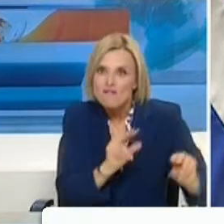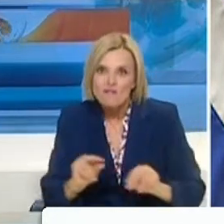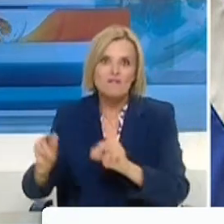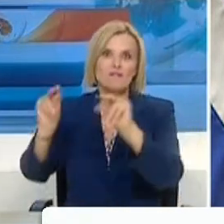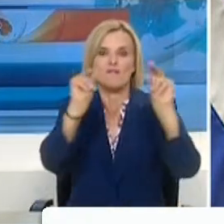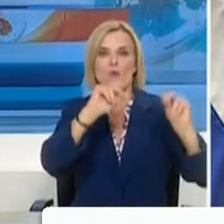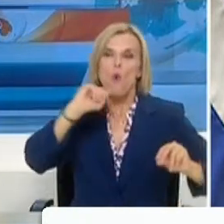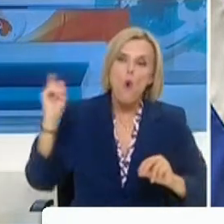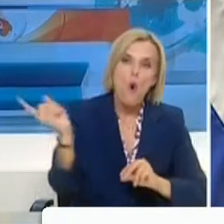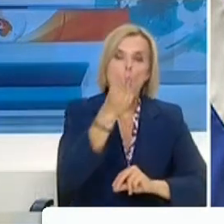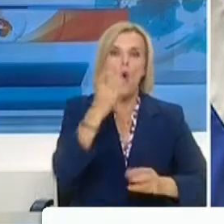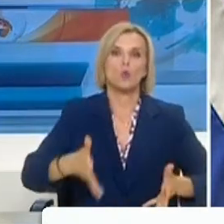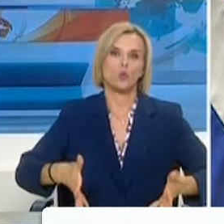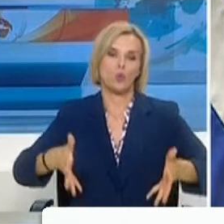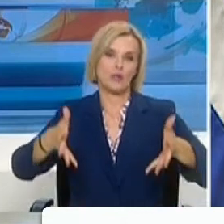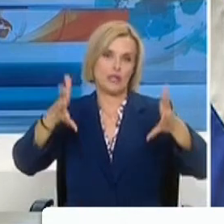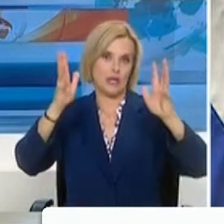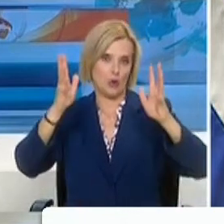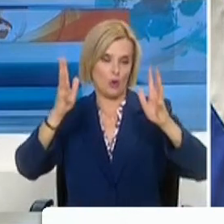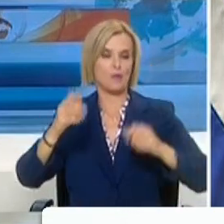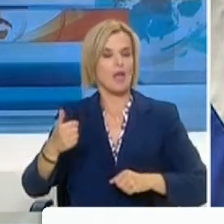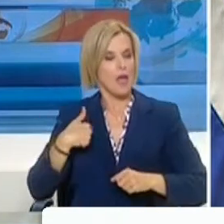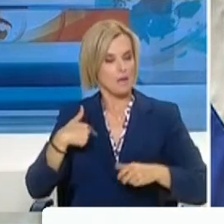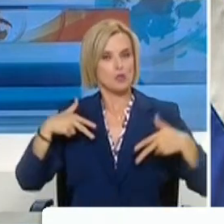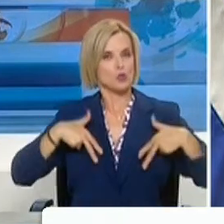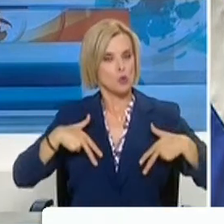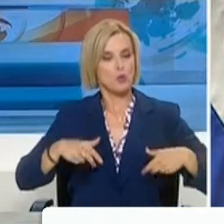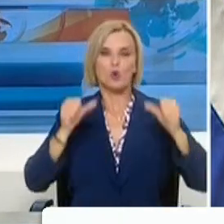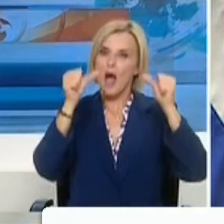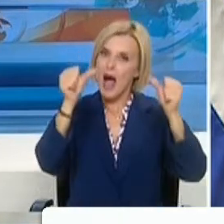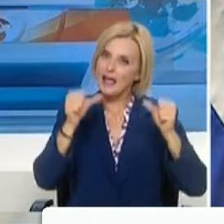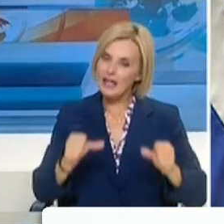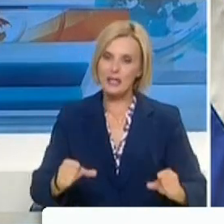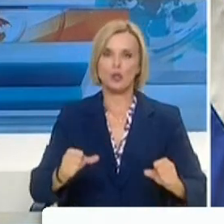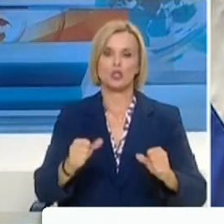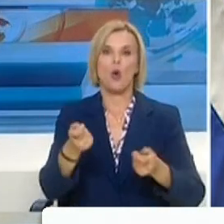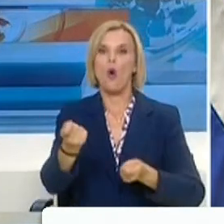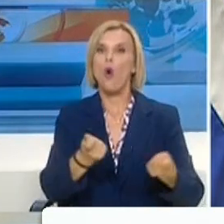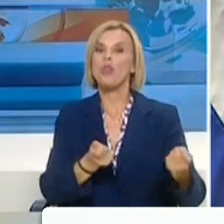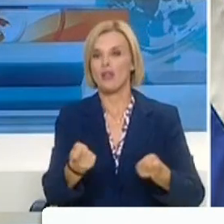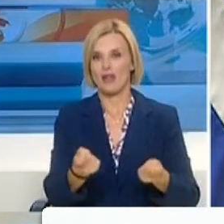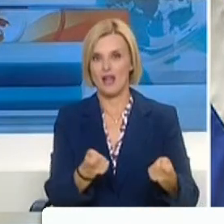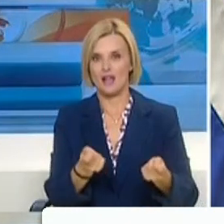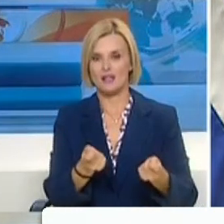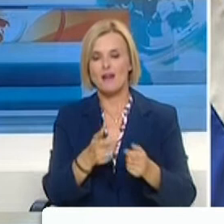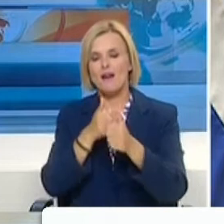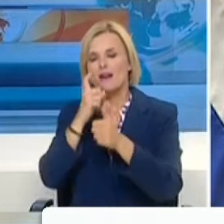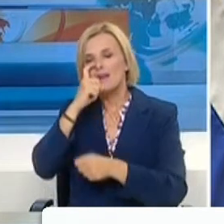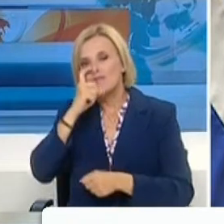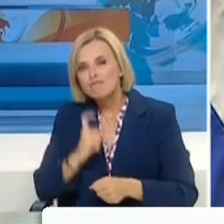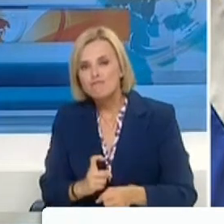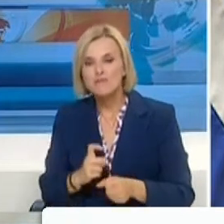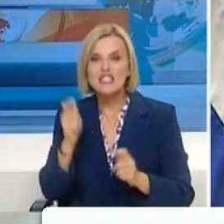που έχει εκδώσει το Υπουργείο Υγείας Αναλυτικές και είναι στην ιστοσελίδα του. Προωθείται η συντήρηση από